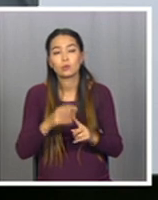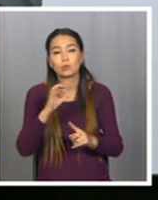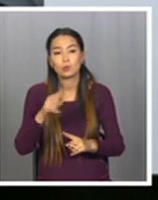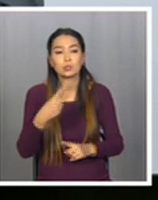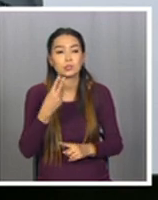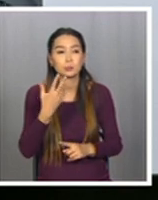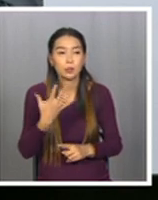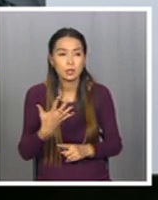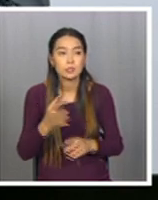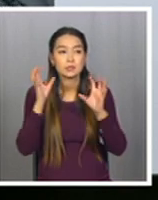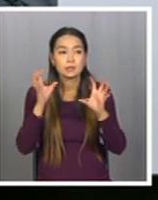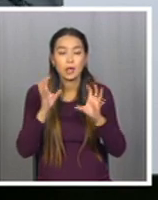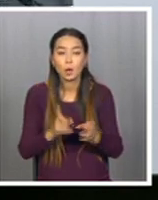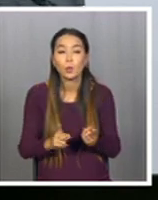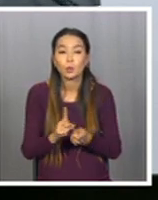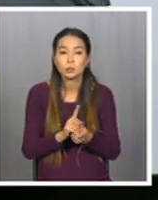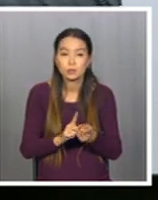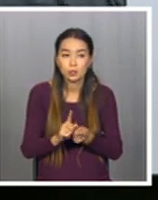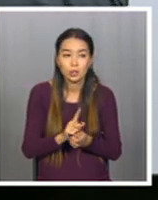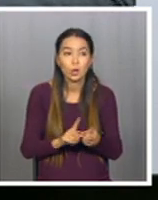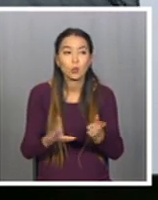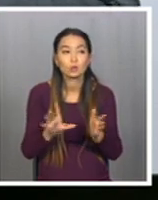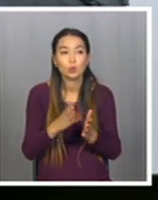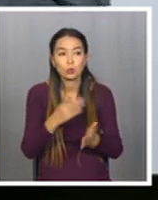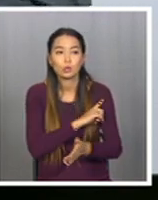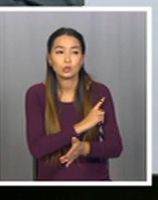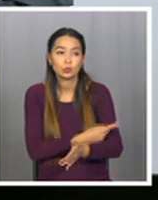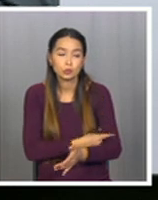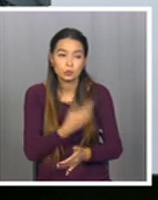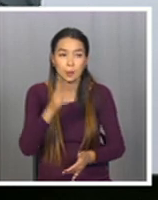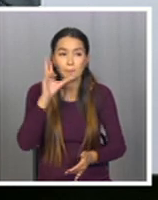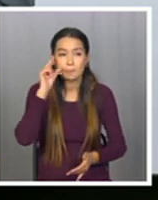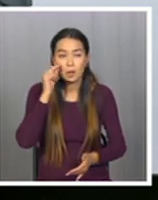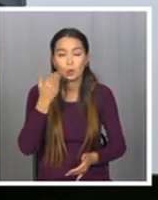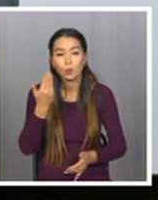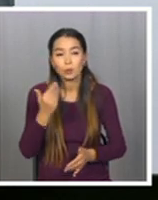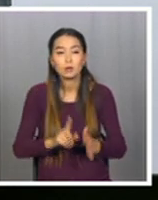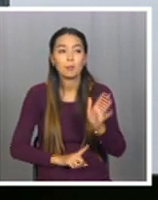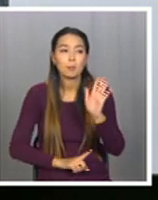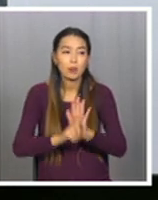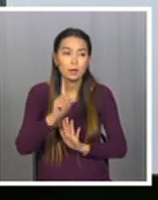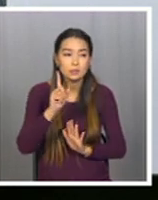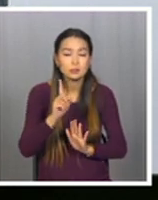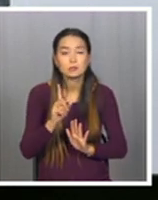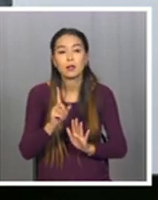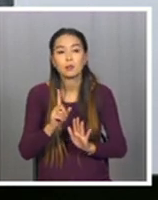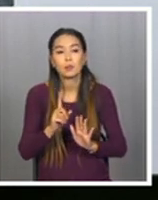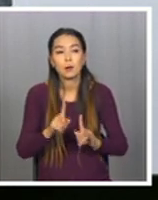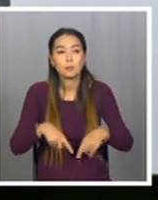0.125 заңымен өзгереді. Тоқ күшінің әсерлік мәнін, оның бастапқы тербеліс фазасын